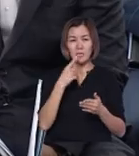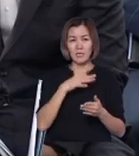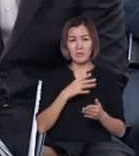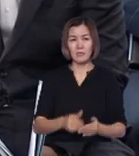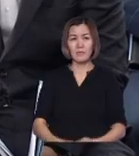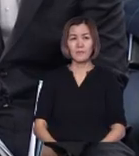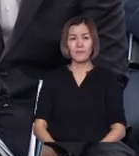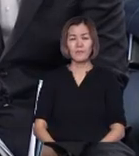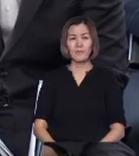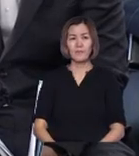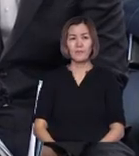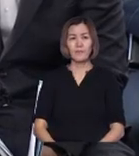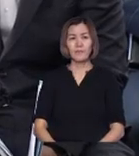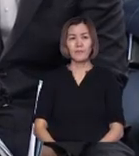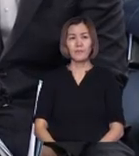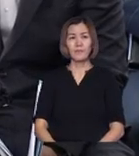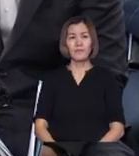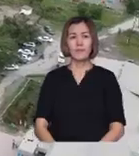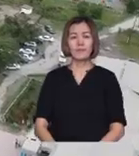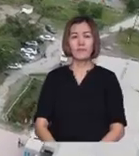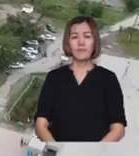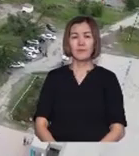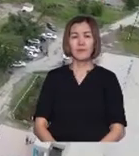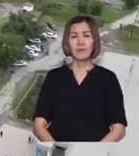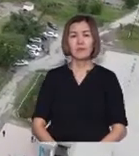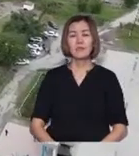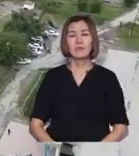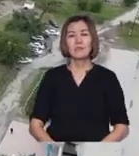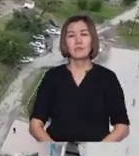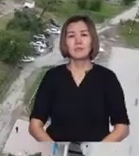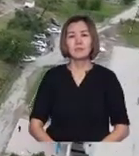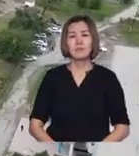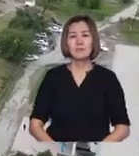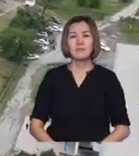берілді. Гүлжанат Мақұлжанова, Жасұлан Шымкенже, Қайрат Қасұрғанов, Жетісу телеарнасы.